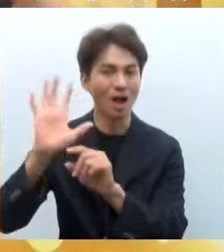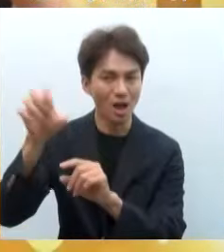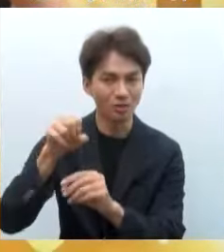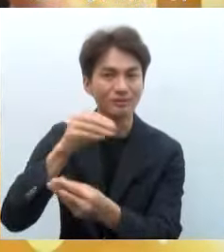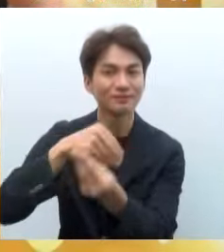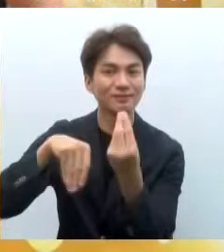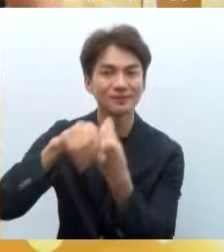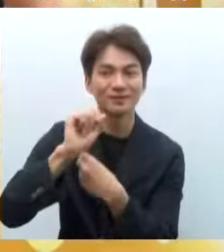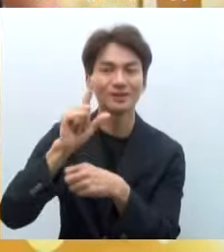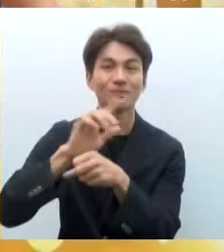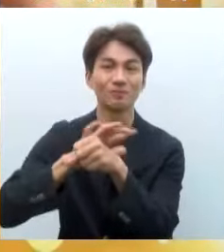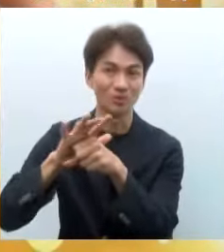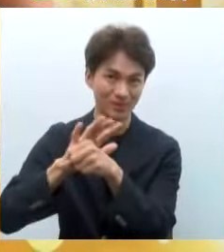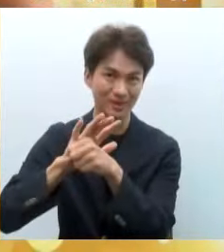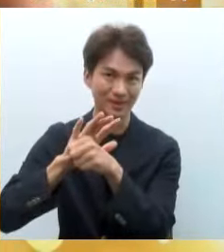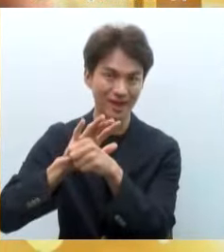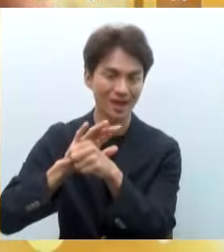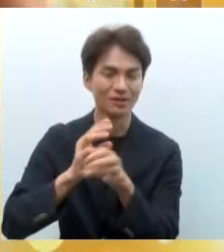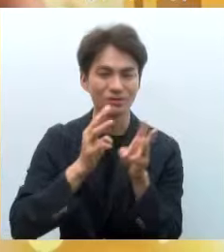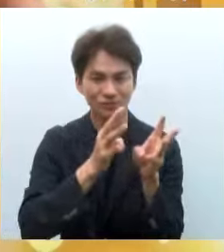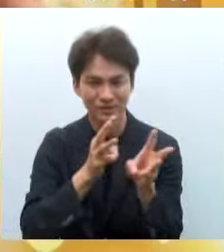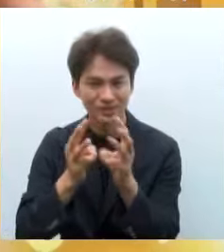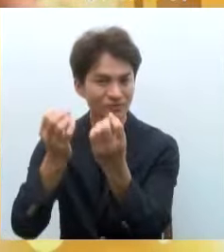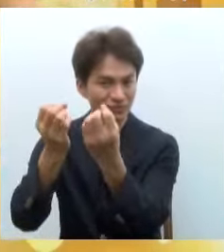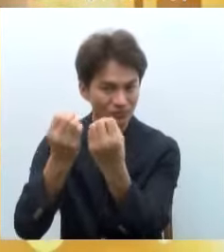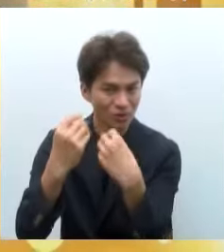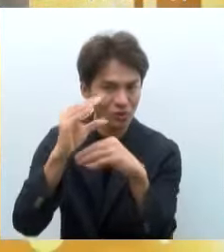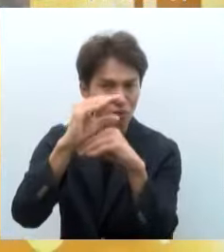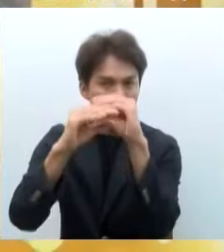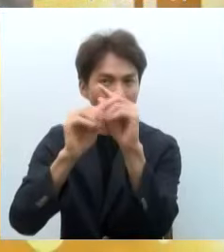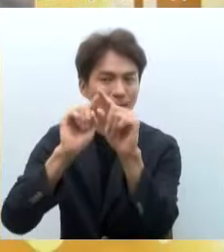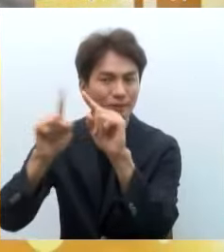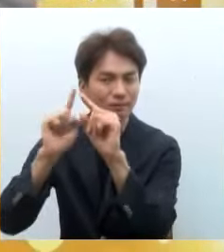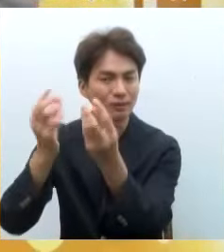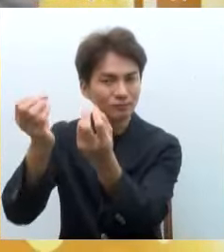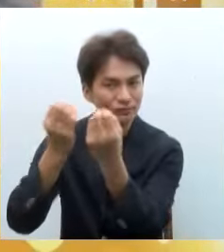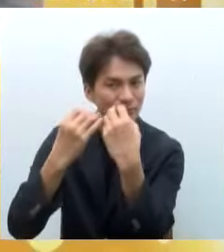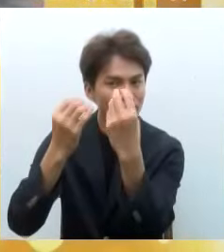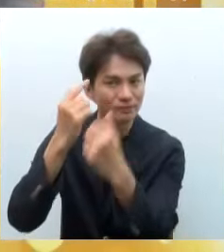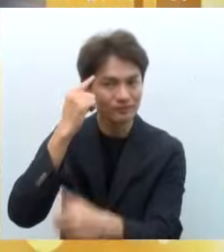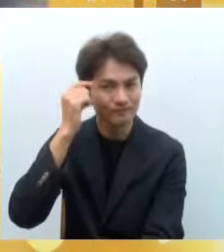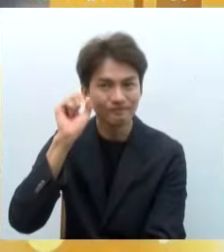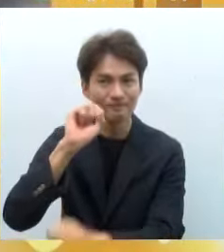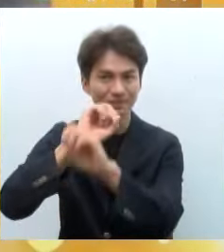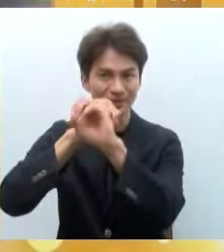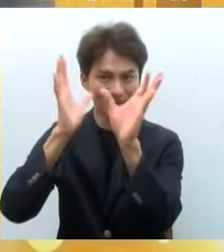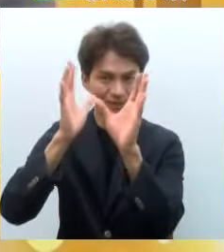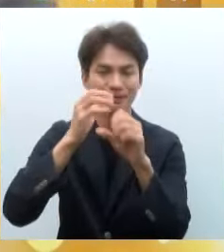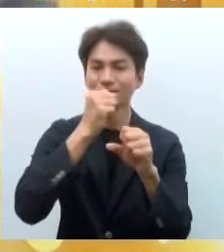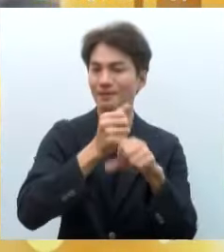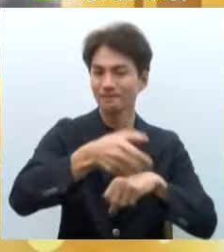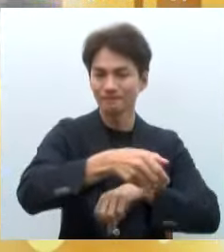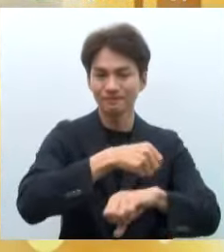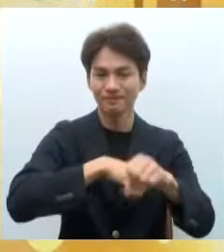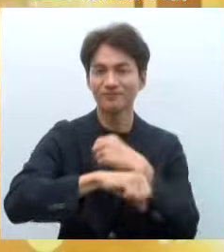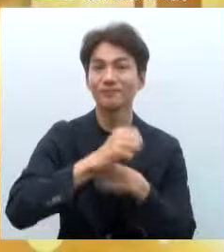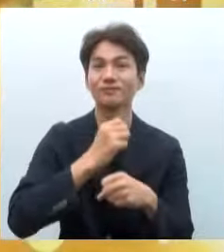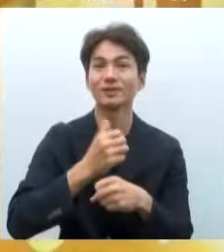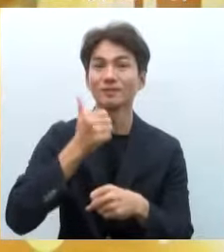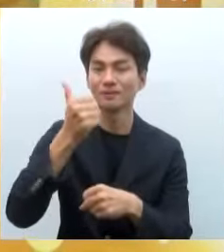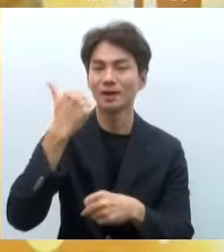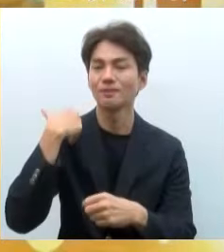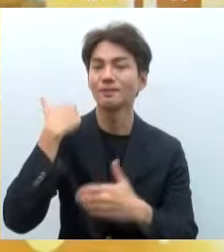งรวมถึงแนวทางพระราชดำริต่างๆให้เกิดความเข้าใจอย่างถ่องแท้และนำไปประยุกต์ใช้โดยมีกิจกรรมการฝึก